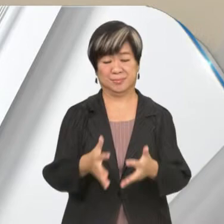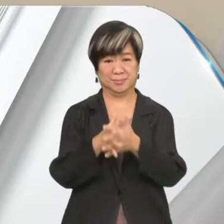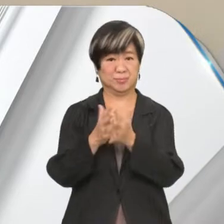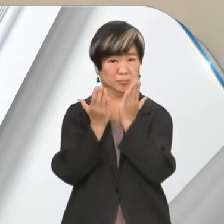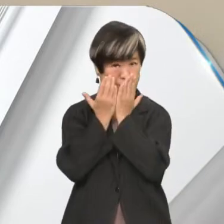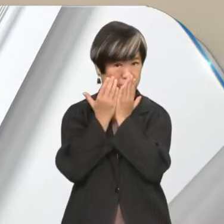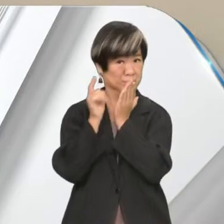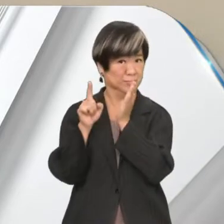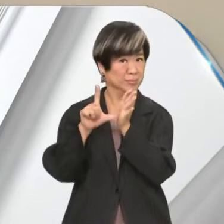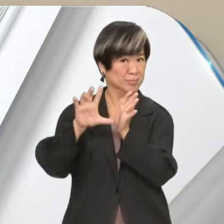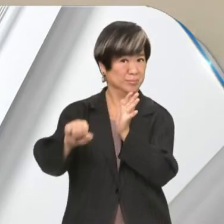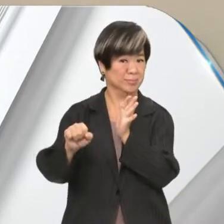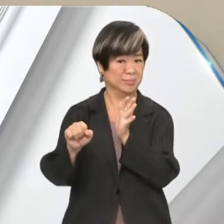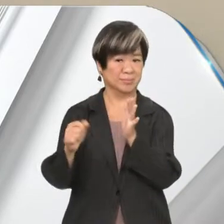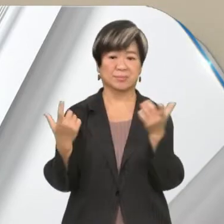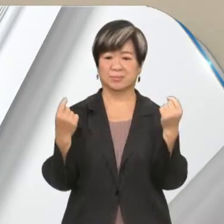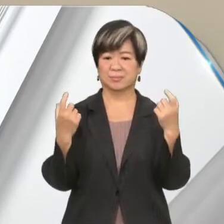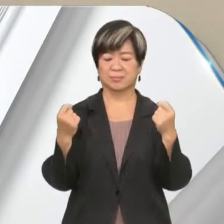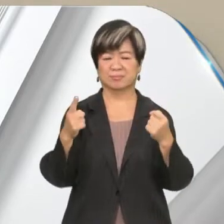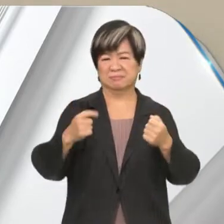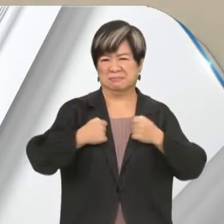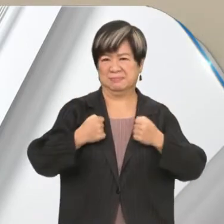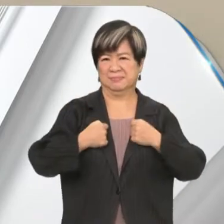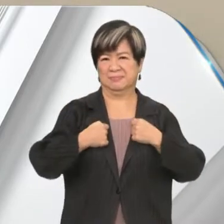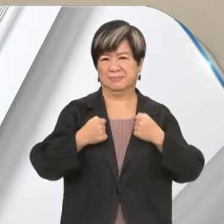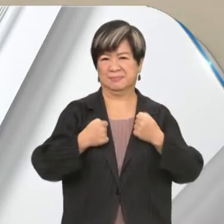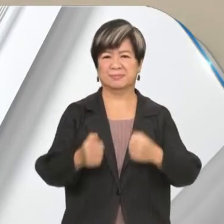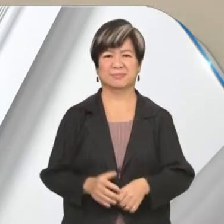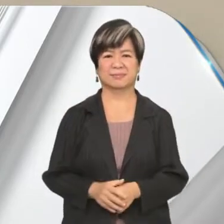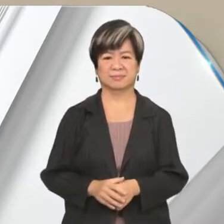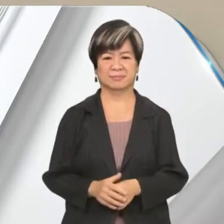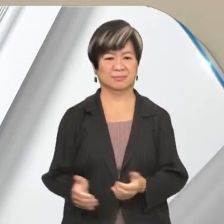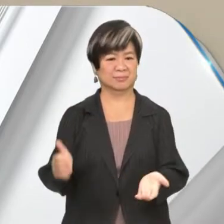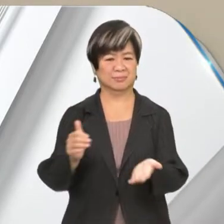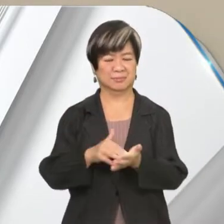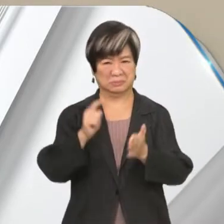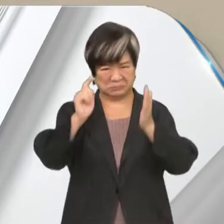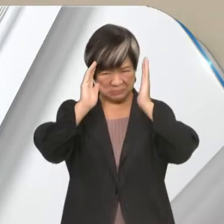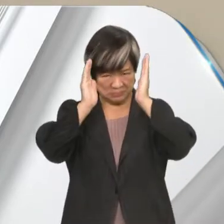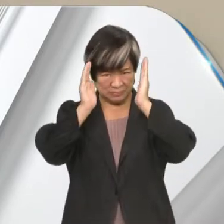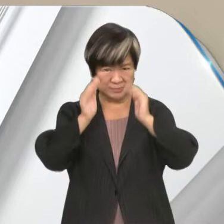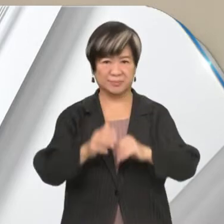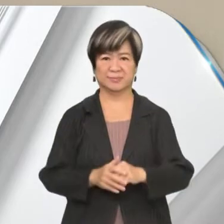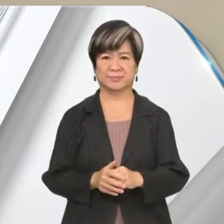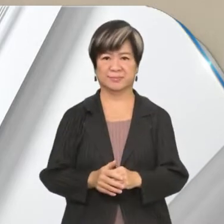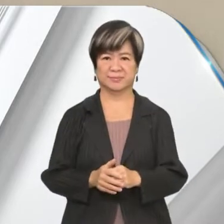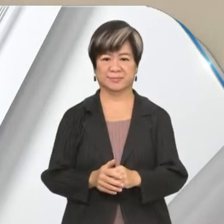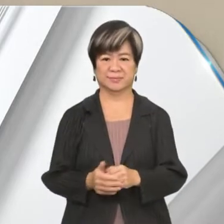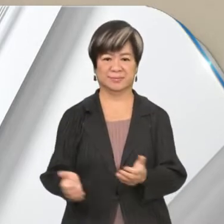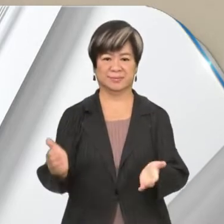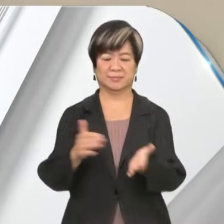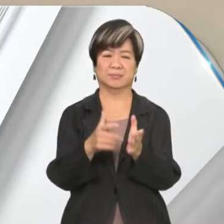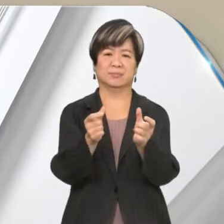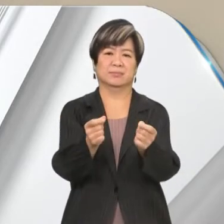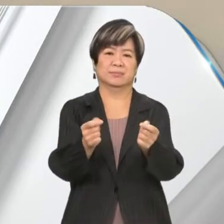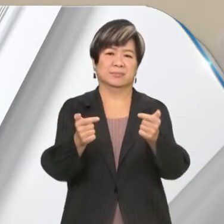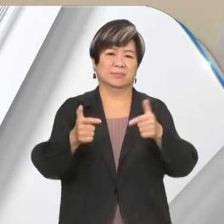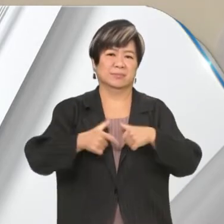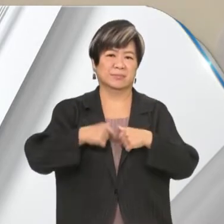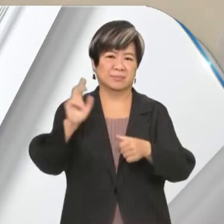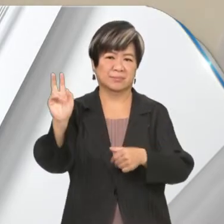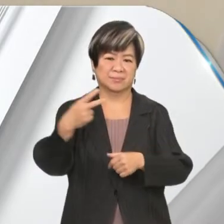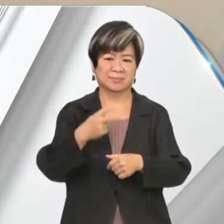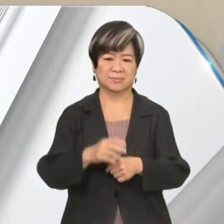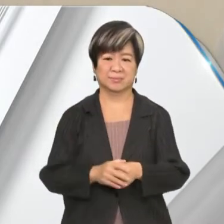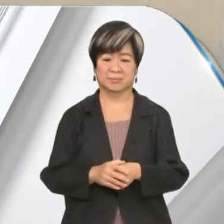特殊的时候，去日本特殊的时候，伊就练吼，啊，练到东山嘛，啊，前后不就越练越有心得，然后就